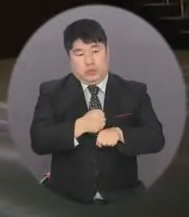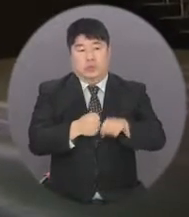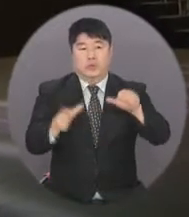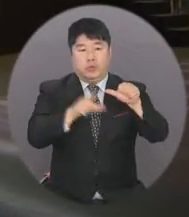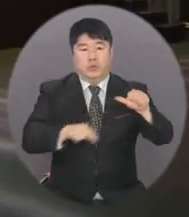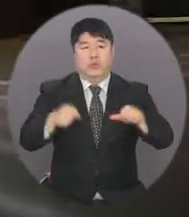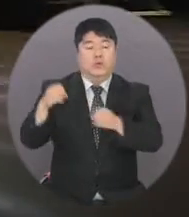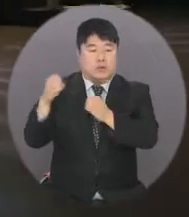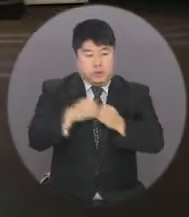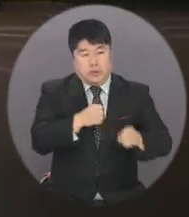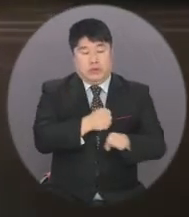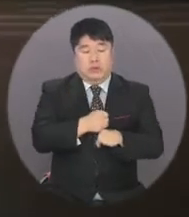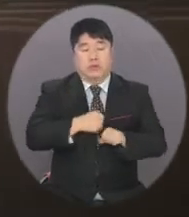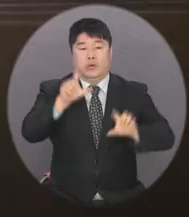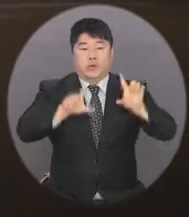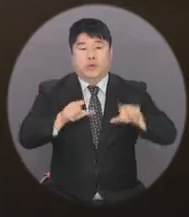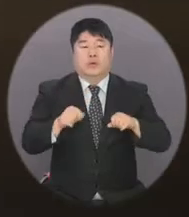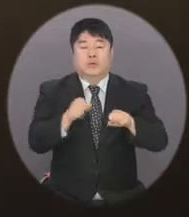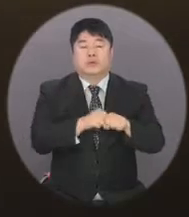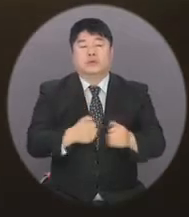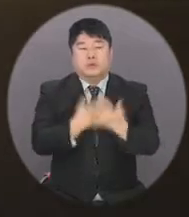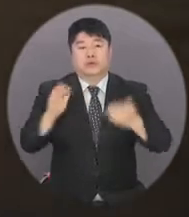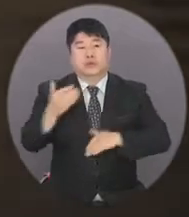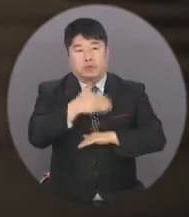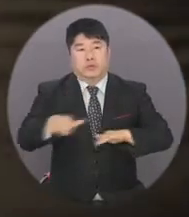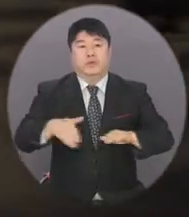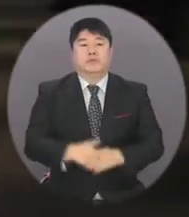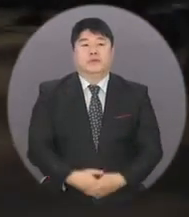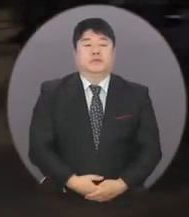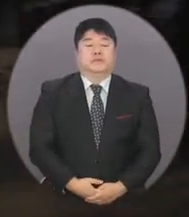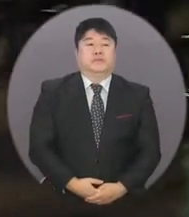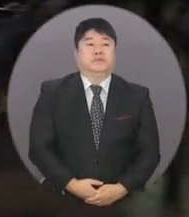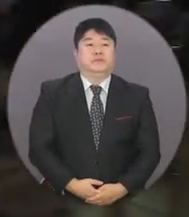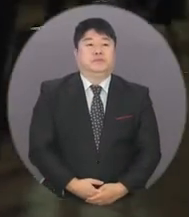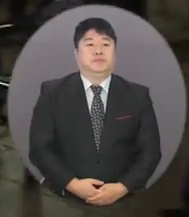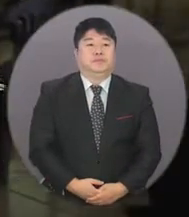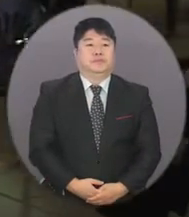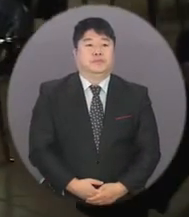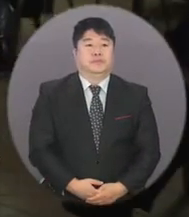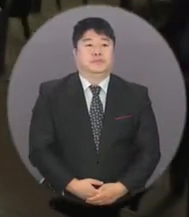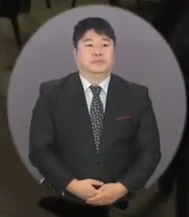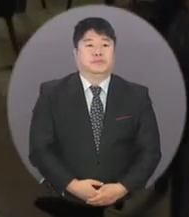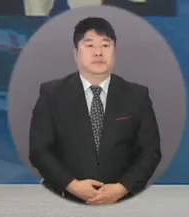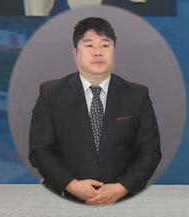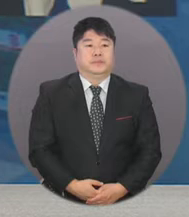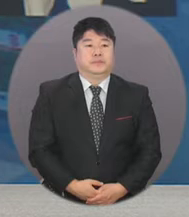조형물들이 오는 27일까지 전시될 예정입니다. 지금까지 5.18 민주광장에서 MBC 뉴스 이다현입니다.